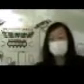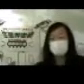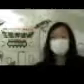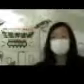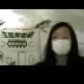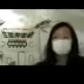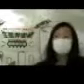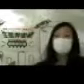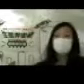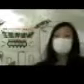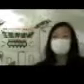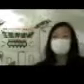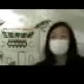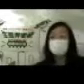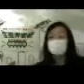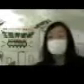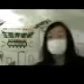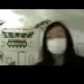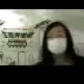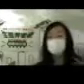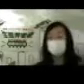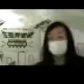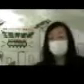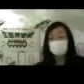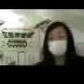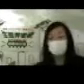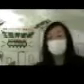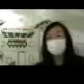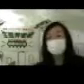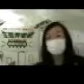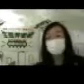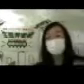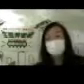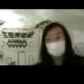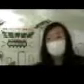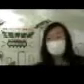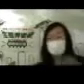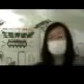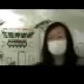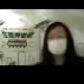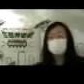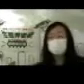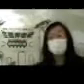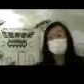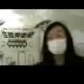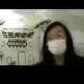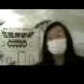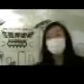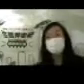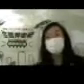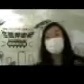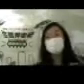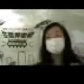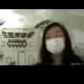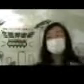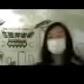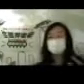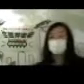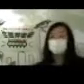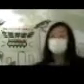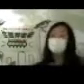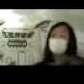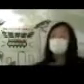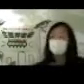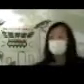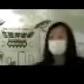嘅。佢慢慢咧会生长得越嚟越大嘅时候咧，咁就包围晒秋枫树嘅树干啦，甚